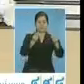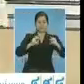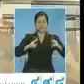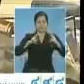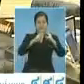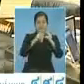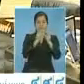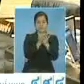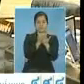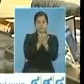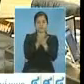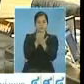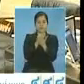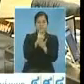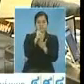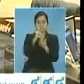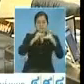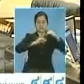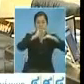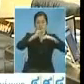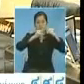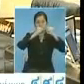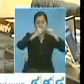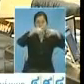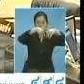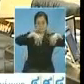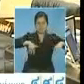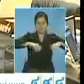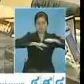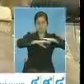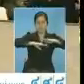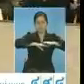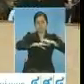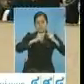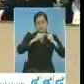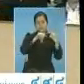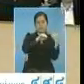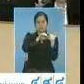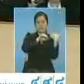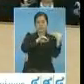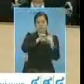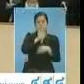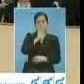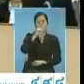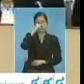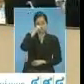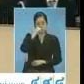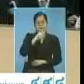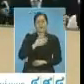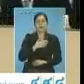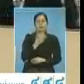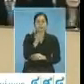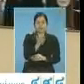กู้เงินเพื่อพัฒนาโครงสร้างพื้นฐานด้านการคมนาคมขนส่งของประเทศไปแล้วนั้นดิฉันใคร่ครอถือโอกา